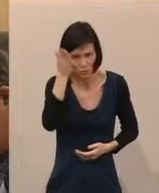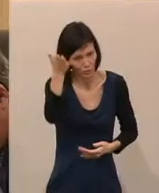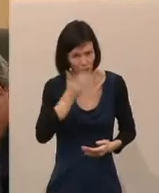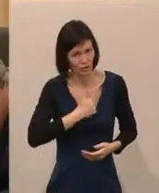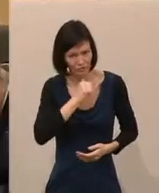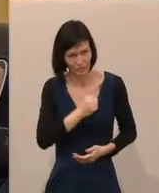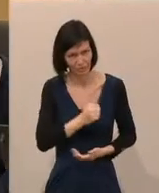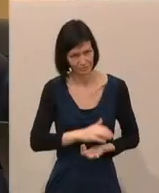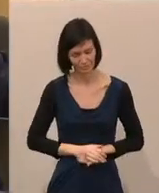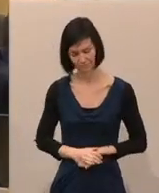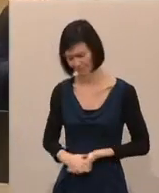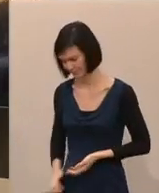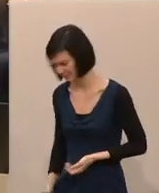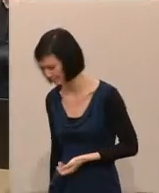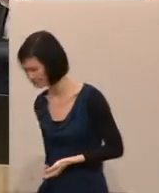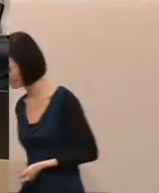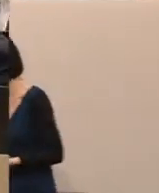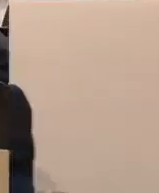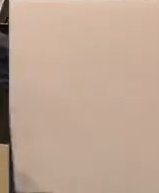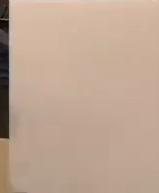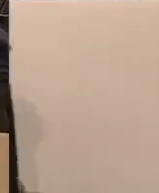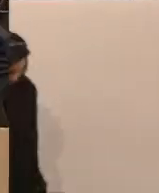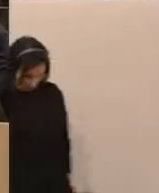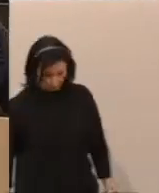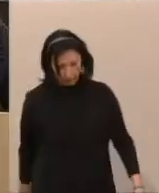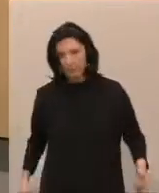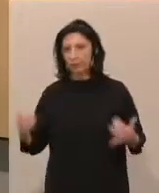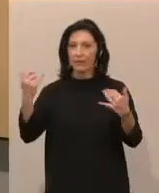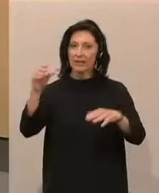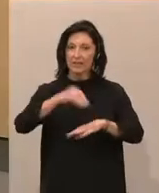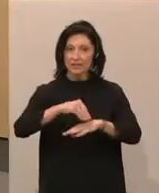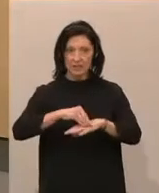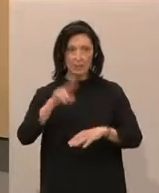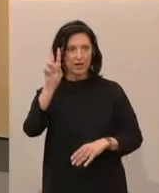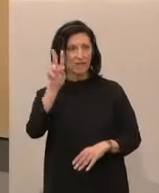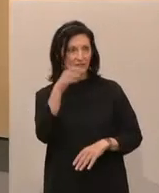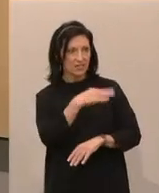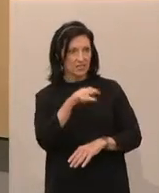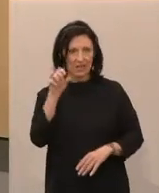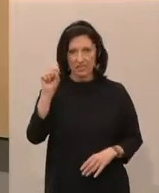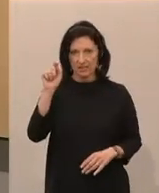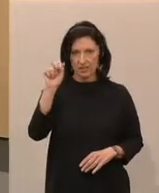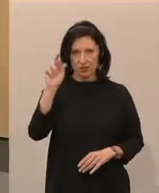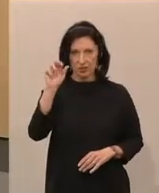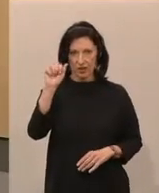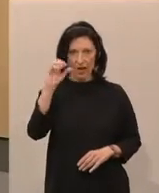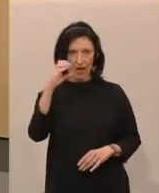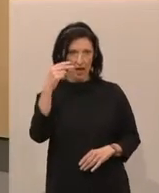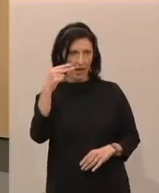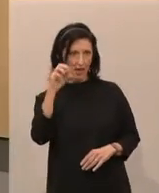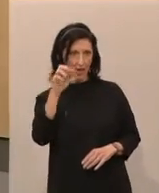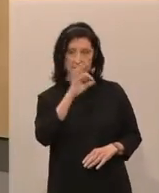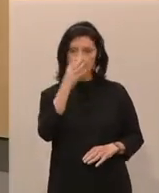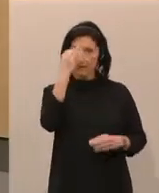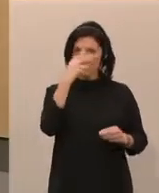nicht an bord wird der vize kanzler sein regierungsmitglieder können sich in einer debatte jederzeit zu wort melden